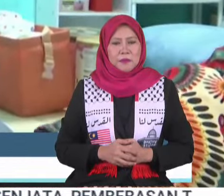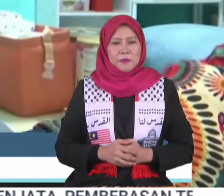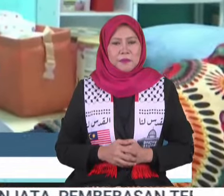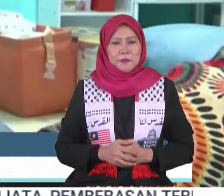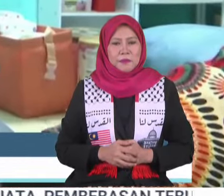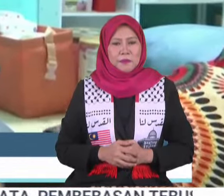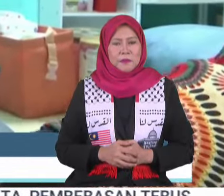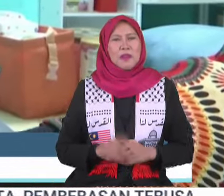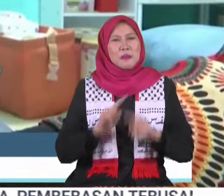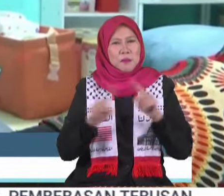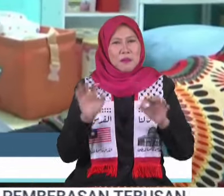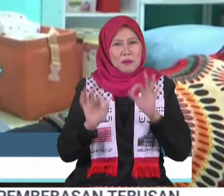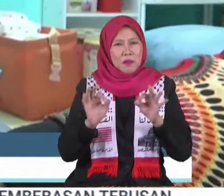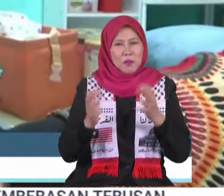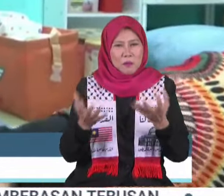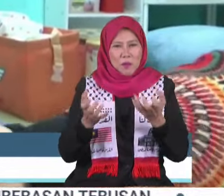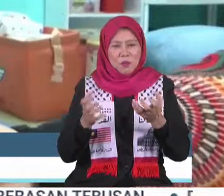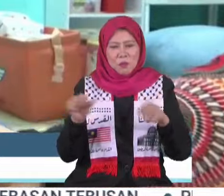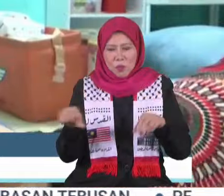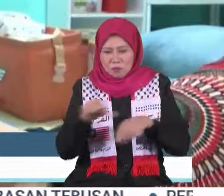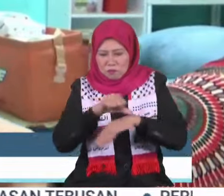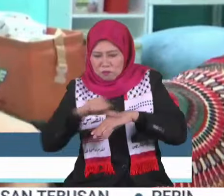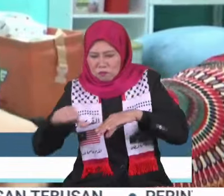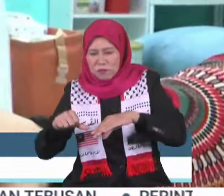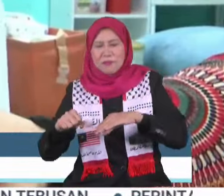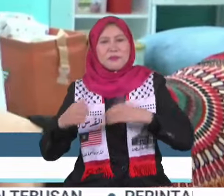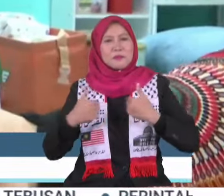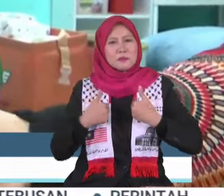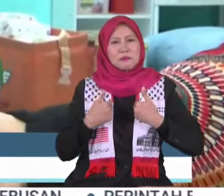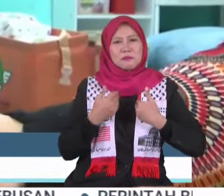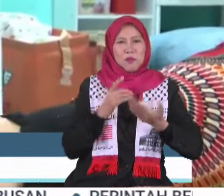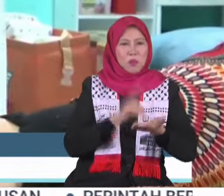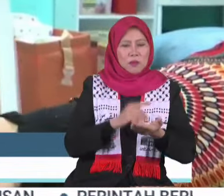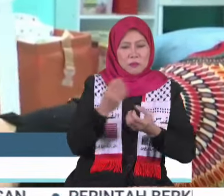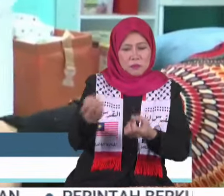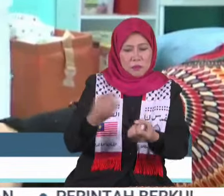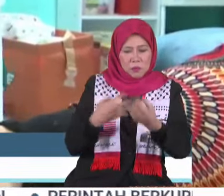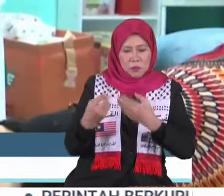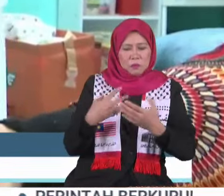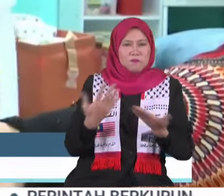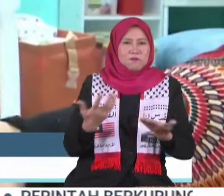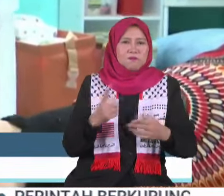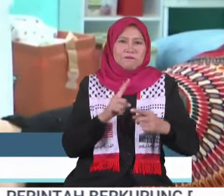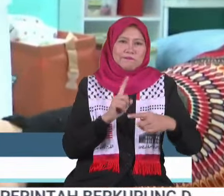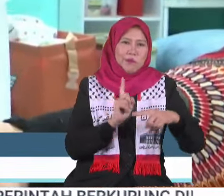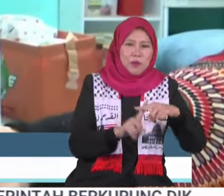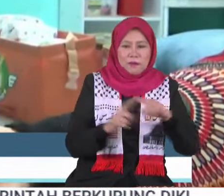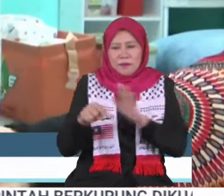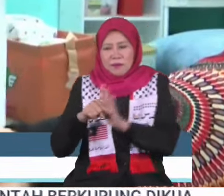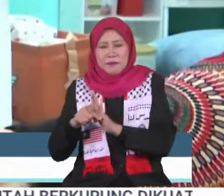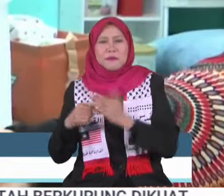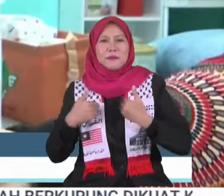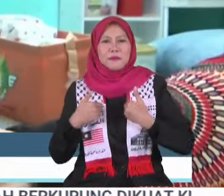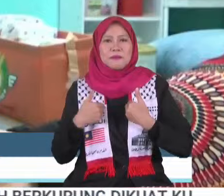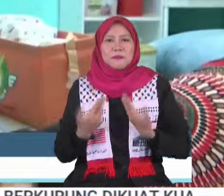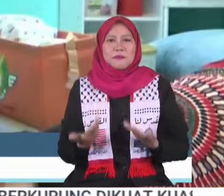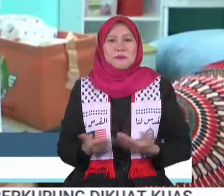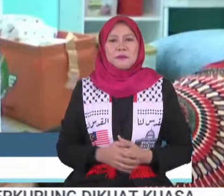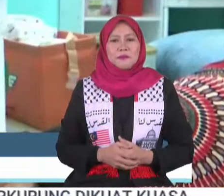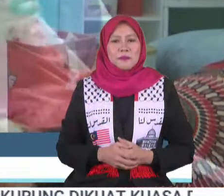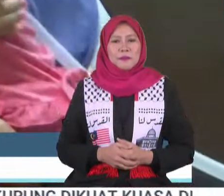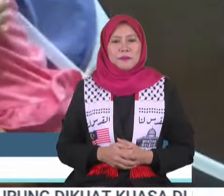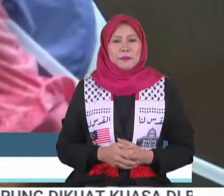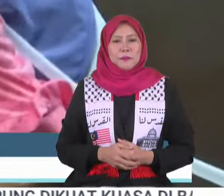dia. Kalau macam ada yang positif, cepatlah untuk dia. Dia tak penat macam ni, tak guna tenaga dia